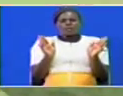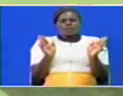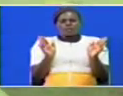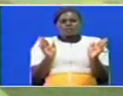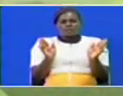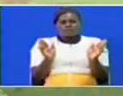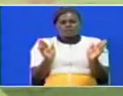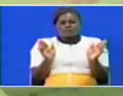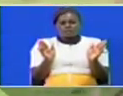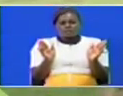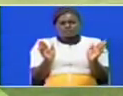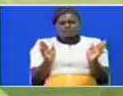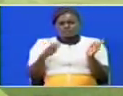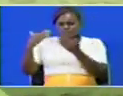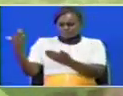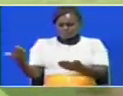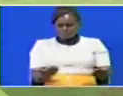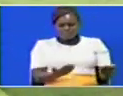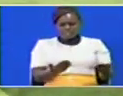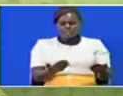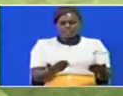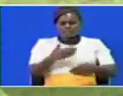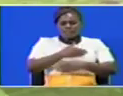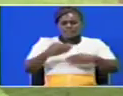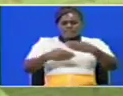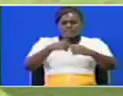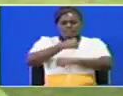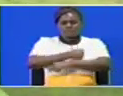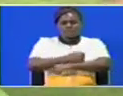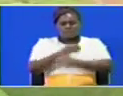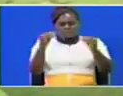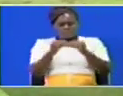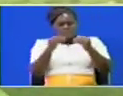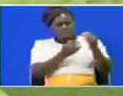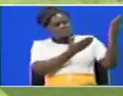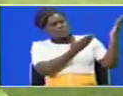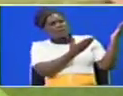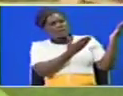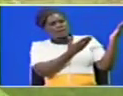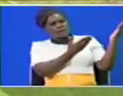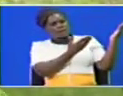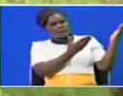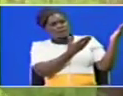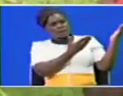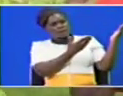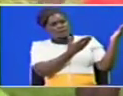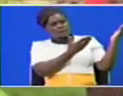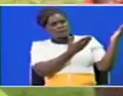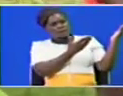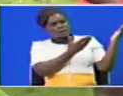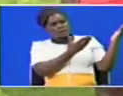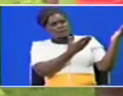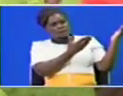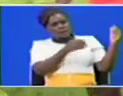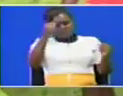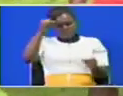wajenga mashule, walete wabelege maji. Lukuwapata lopo na tuliangura lomuruswa.